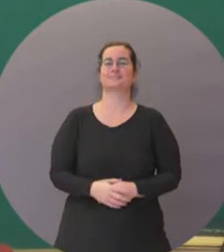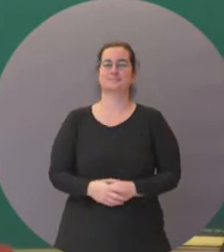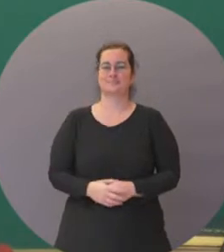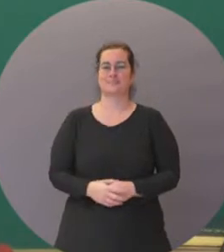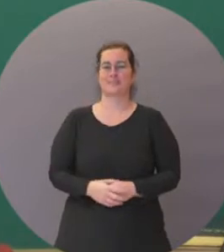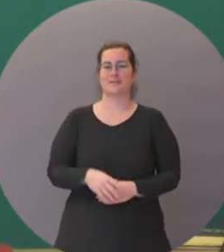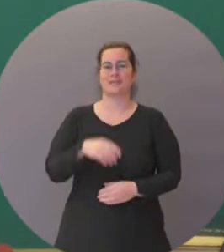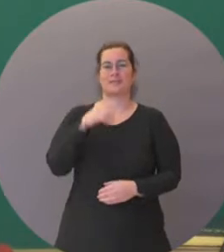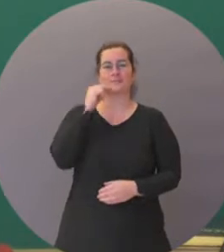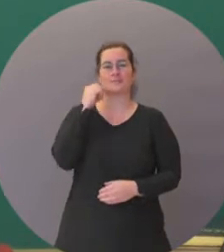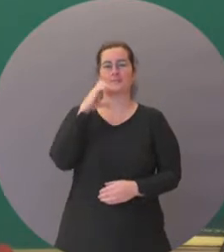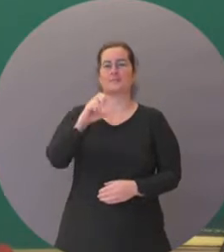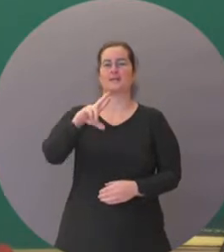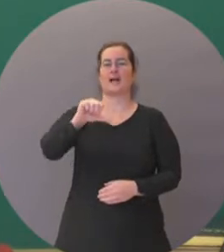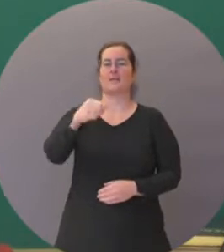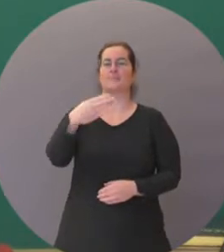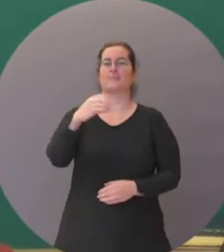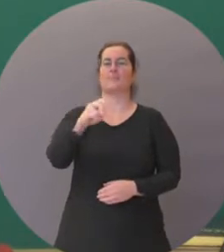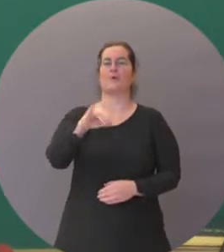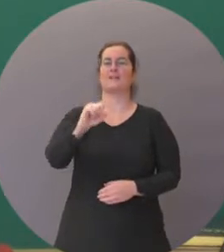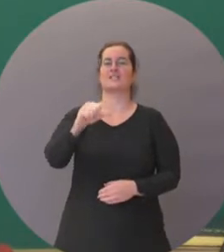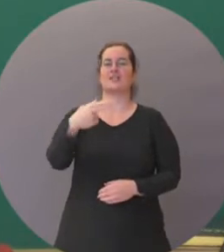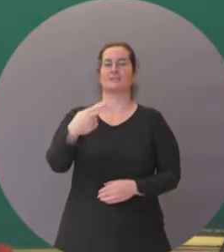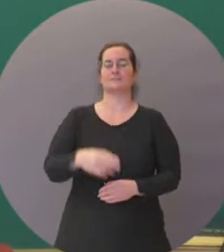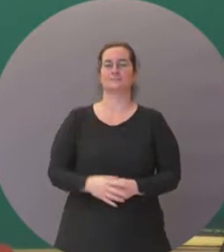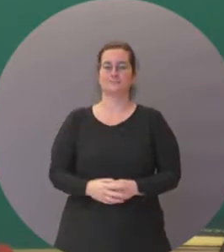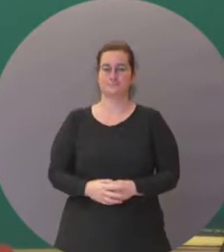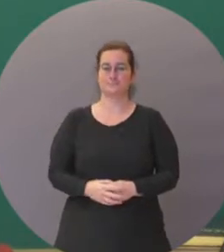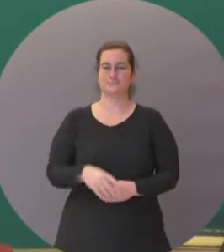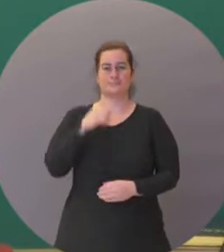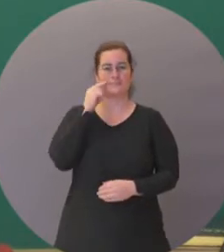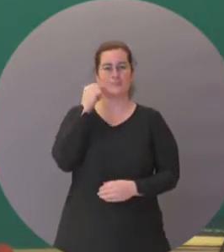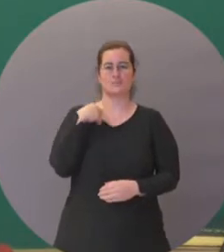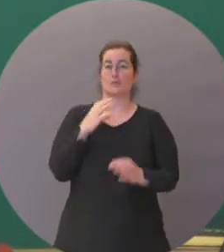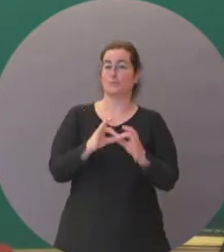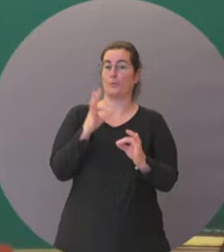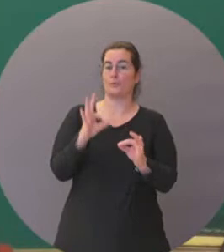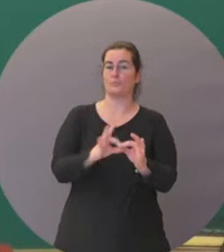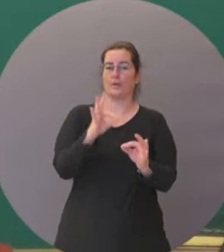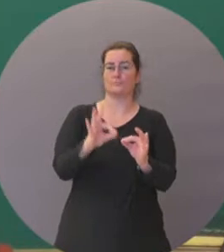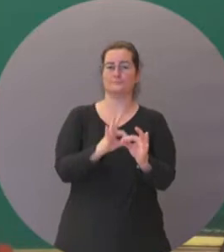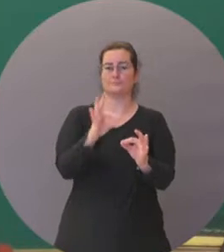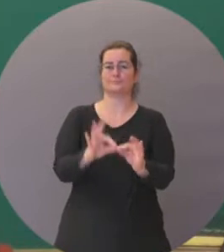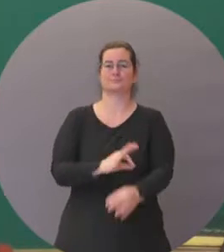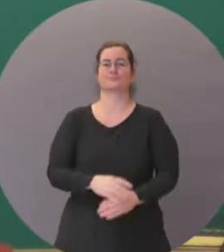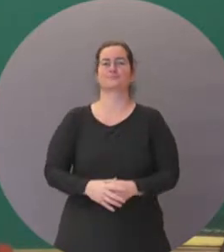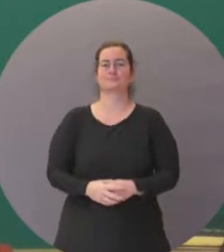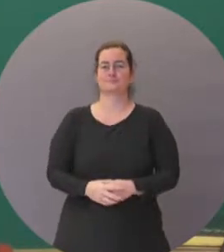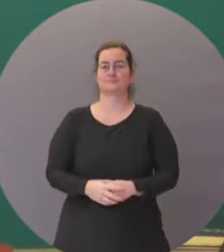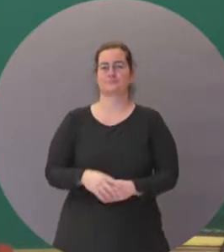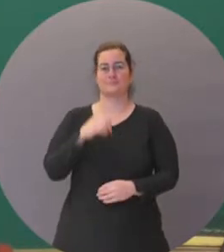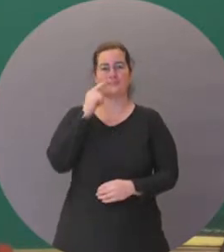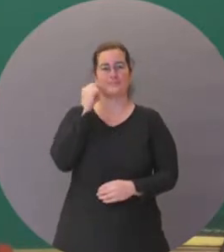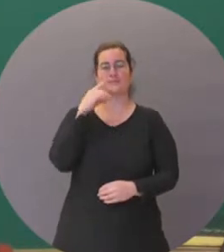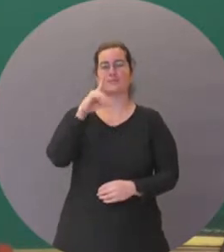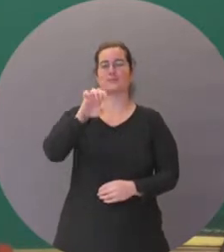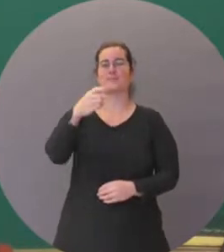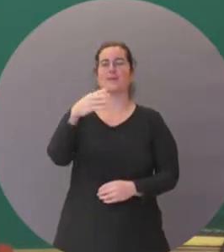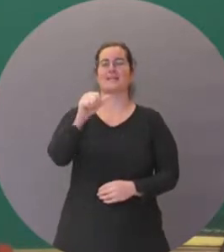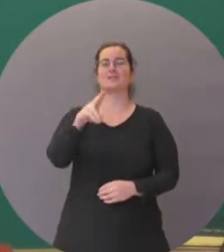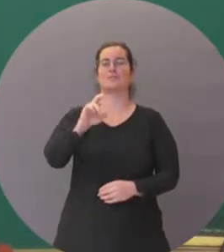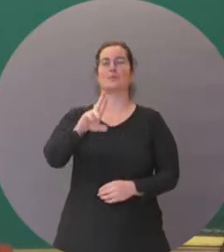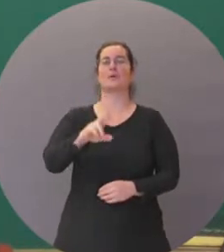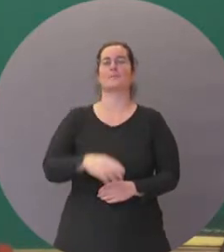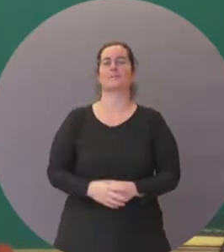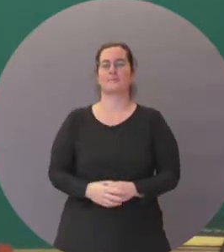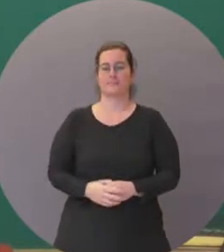Cramoisan Pascal monsieur de coudre Joël monsieur demasure Julien